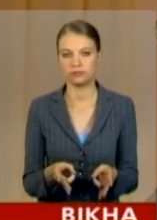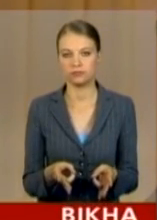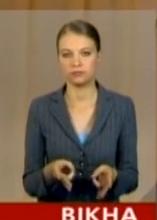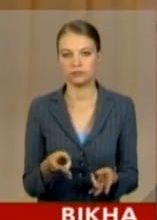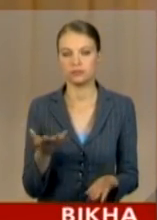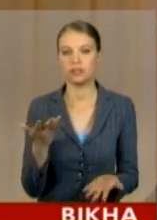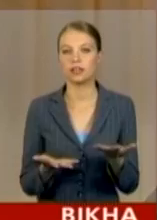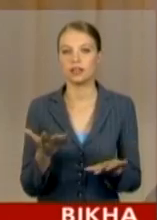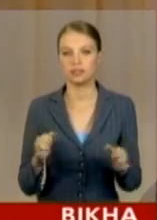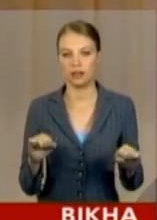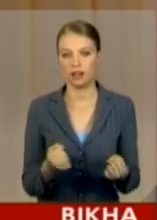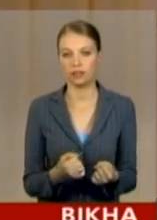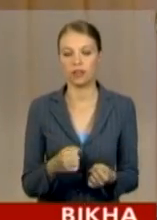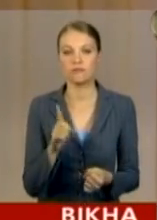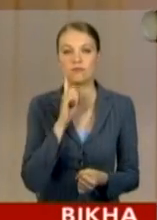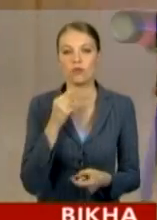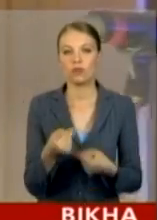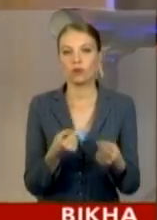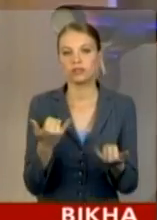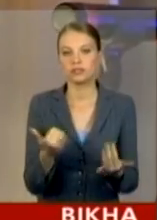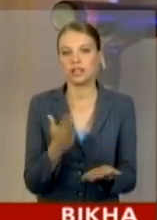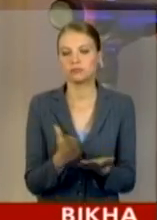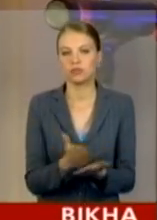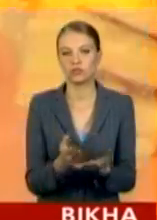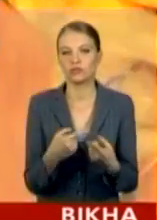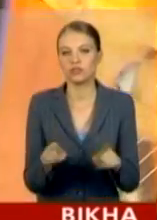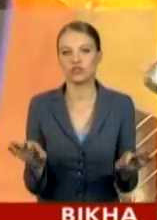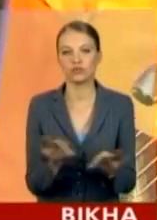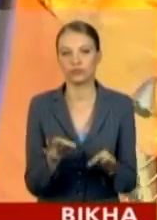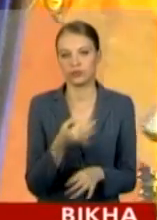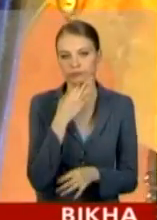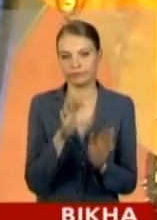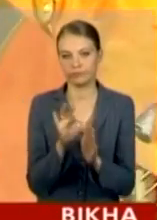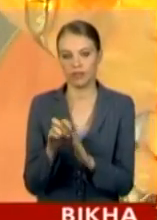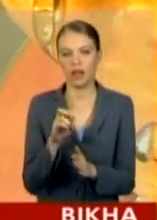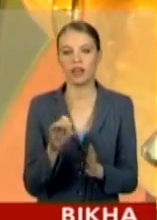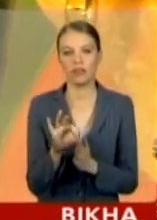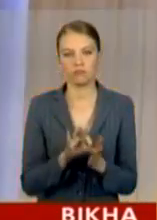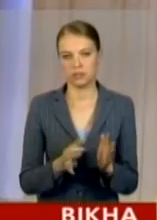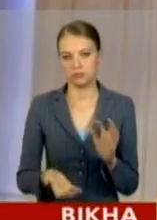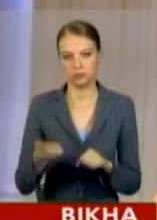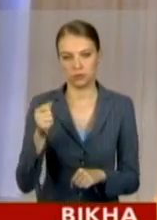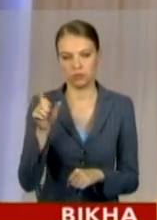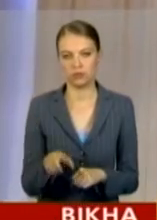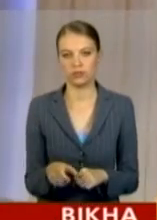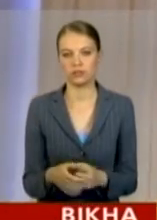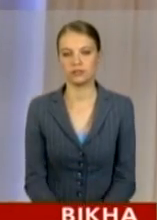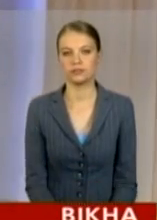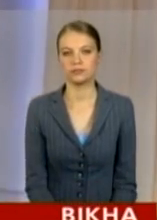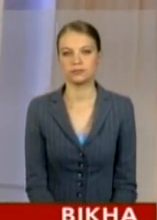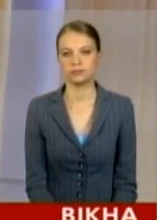якщо холода. Молоде покоління нині має зовсім інші музичні смаки, але вмить підхоплює метра. Хочуть, щоб